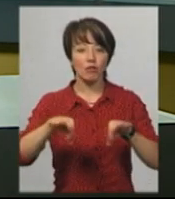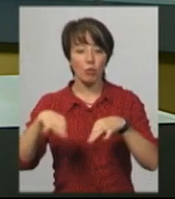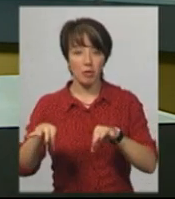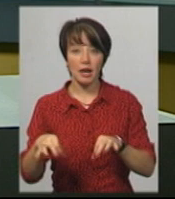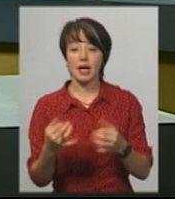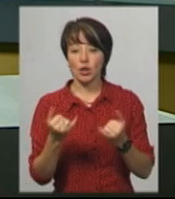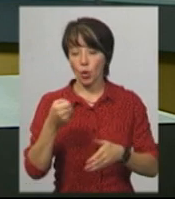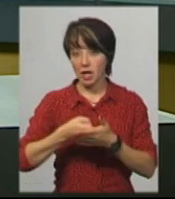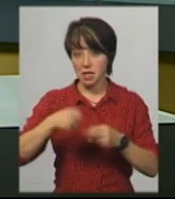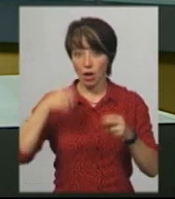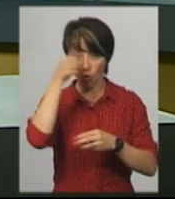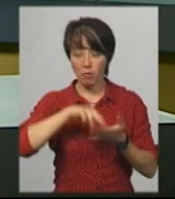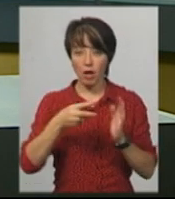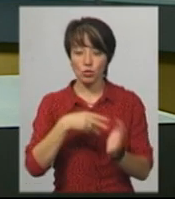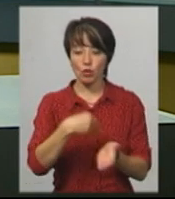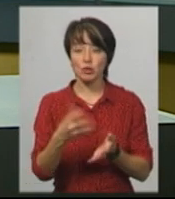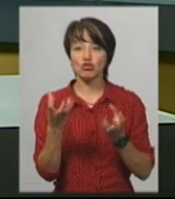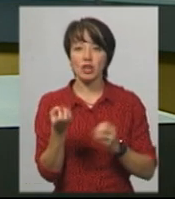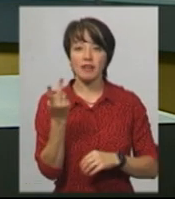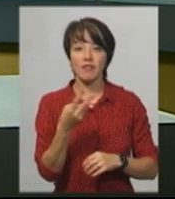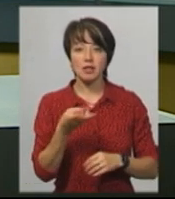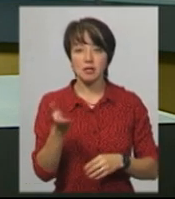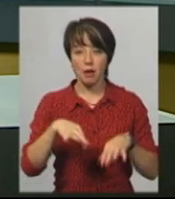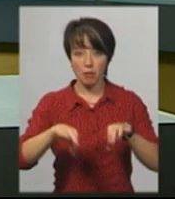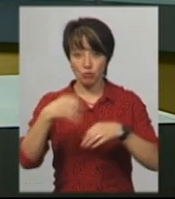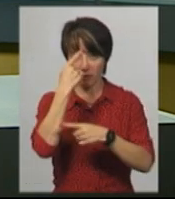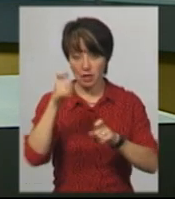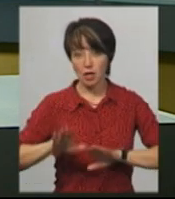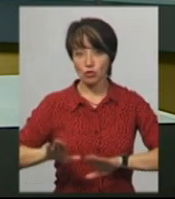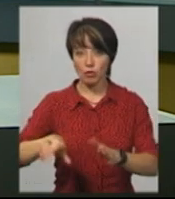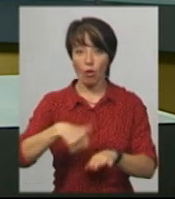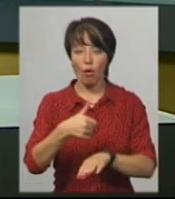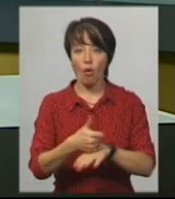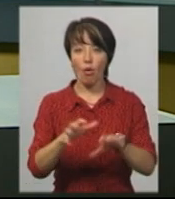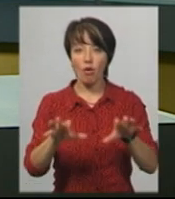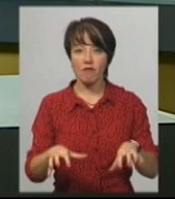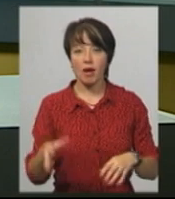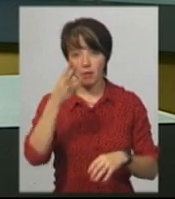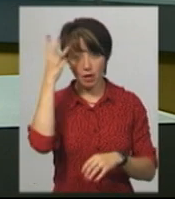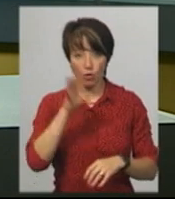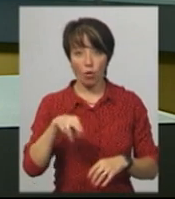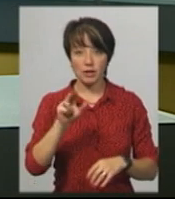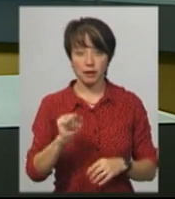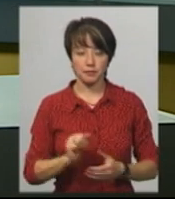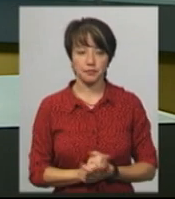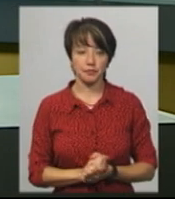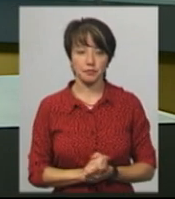автомобілів. До кінця року планується закупити ще 20 машин, повідомила заступник голови Хмельницької ОДА Світлана